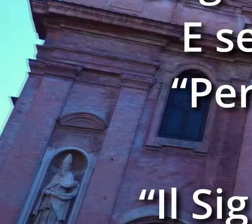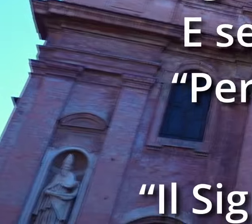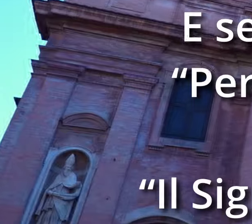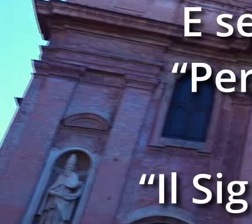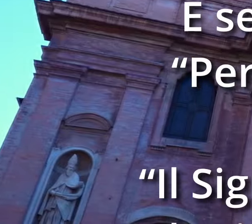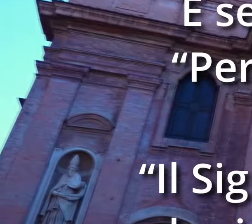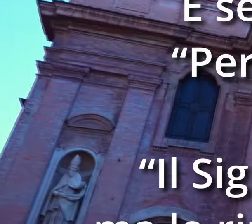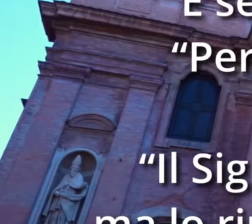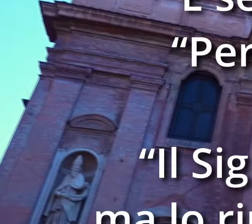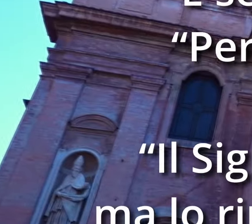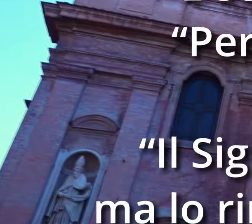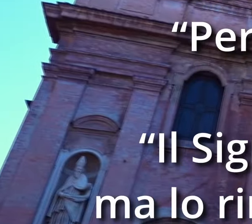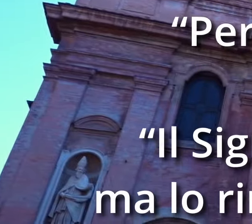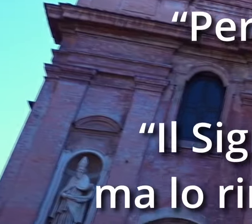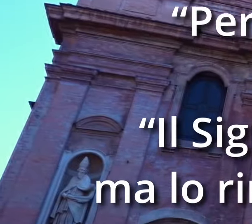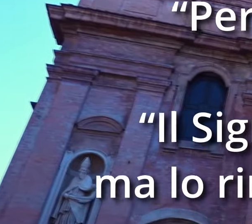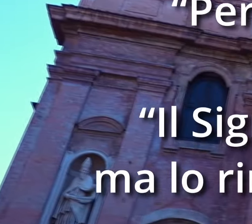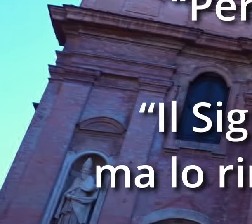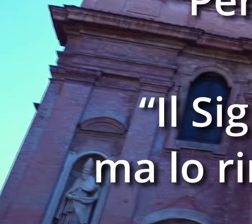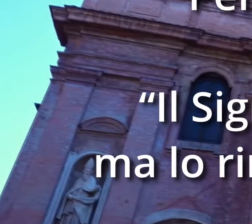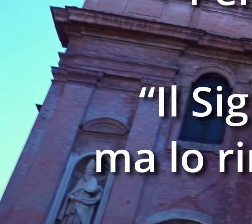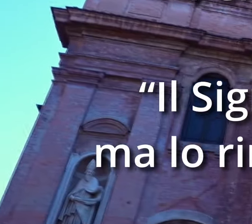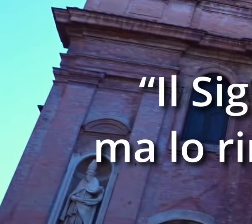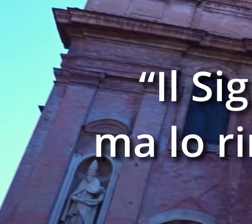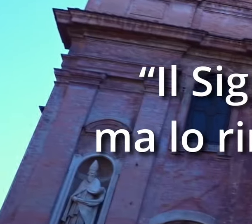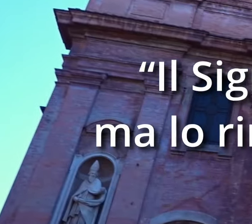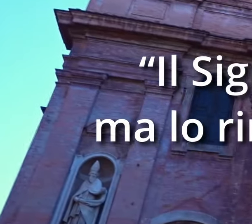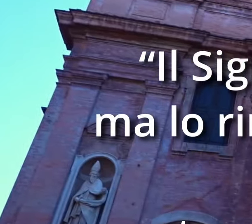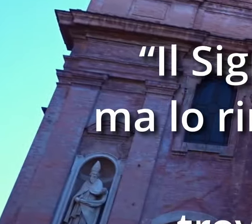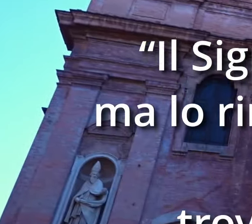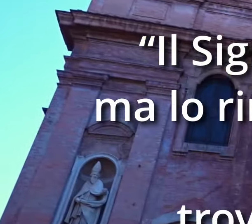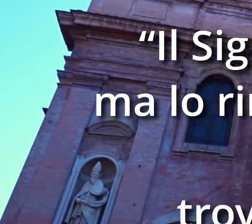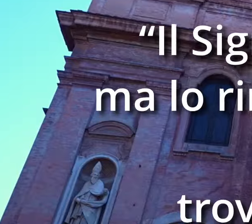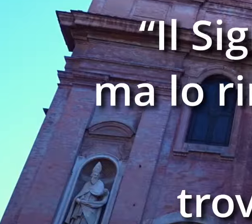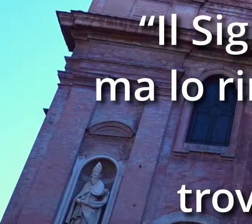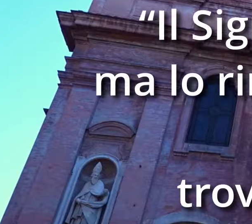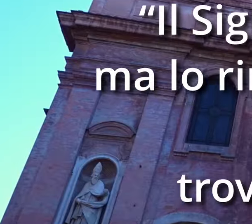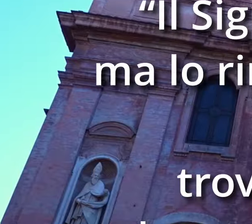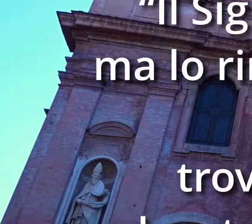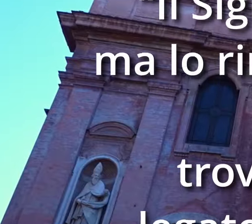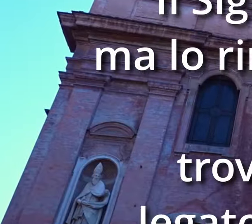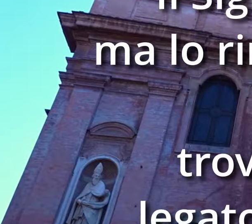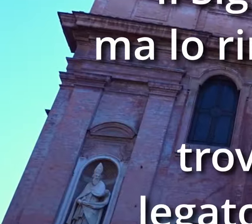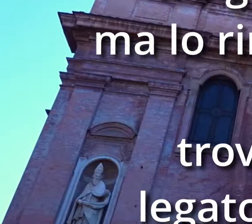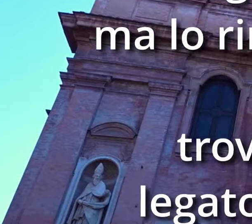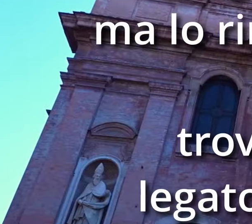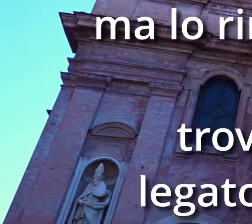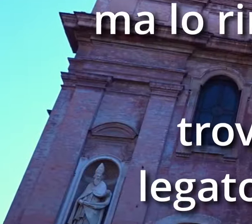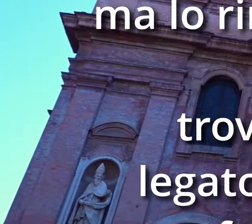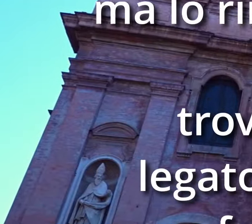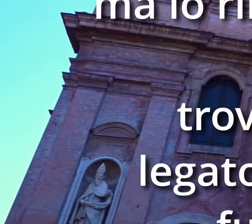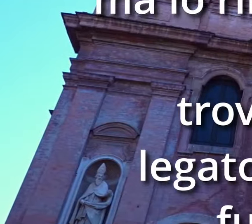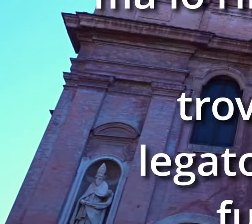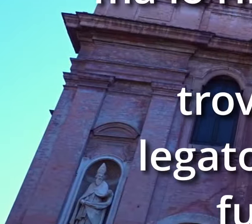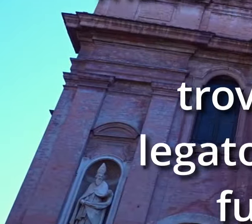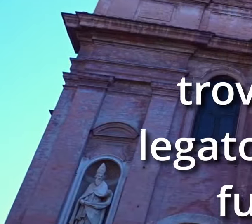Rispondete il Signore ne ha bisogno ma lo rimanderà qui subito andarono e trovarono